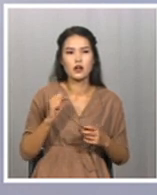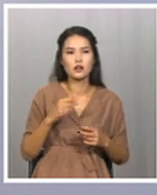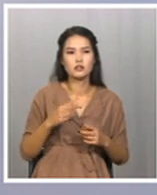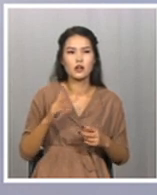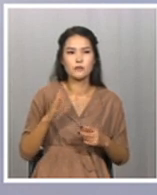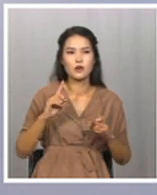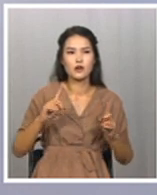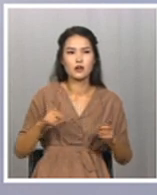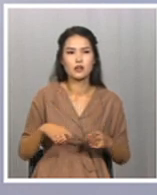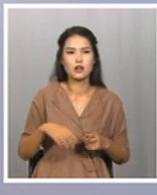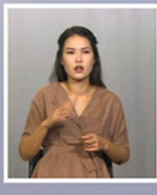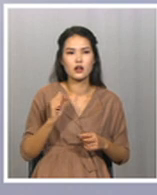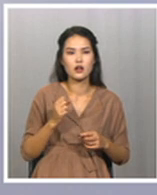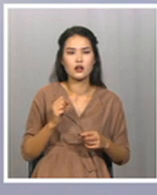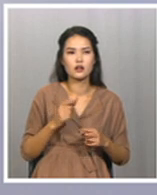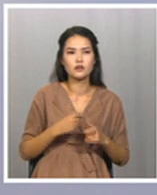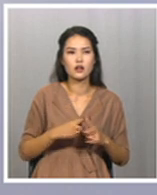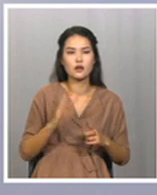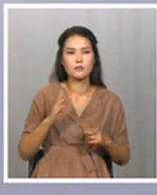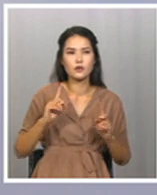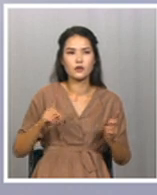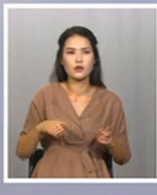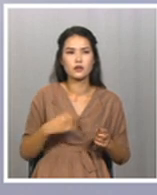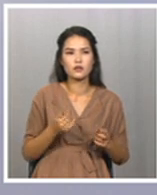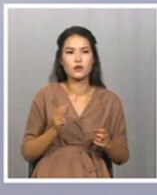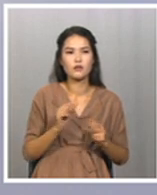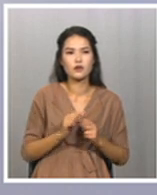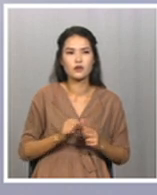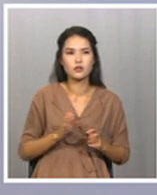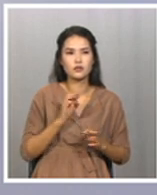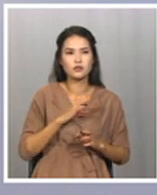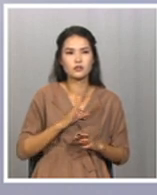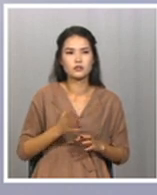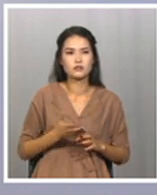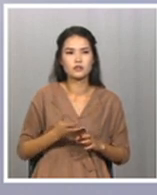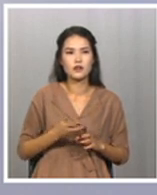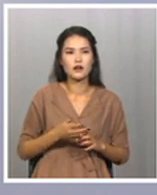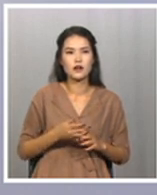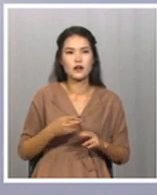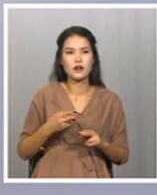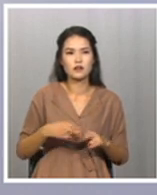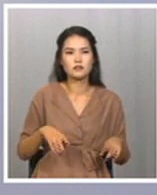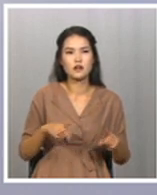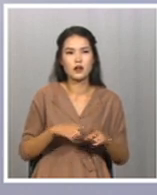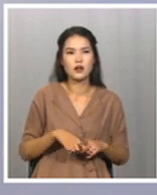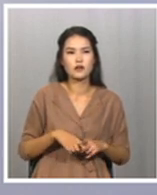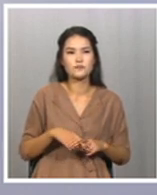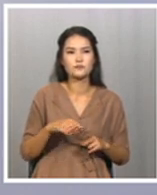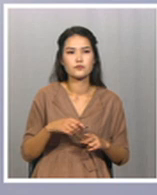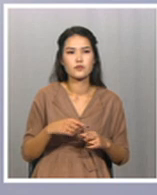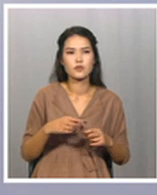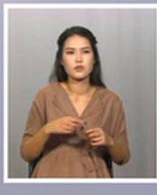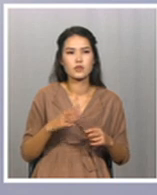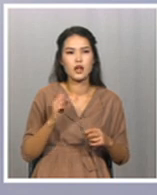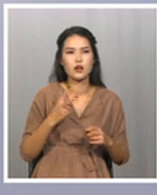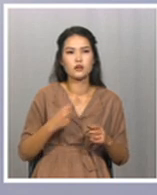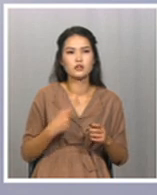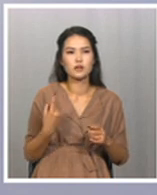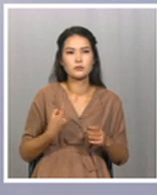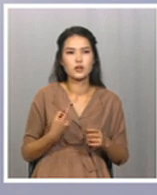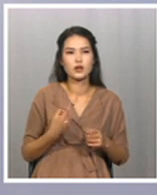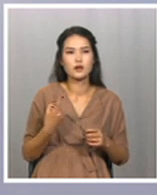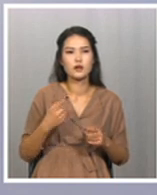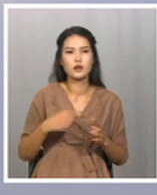а қосу b деп екі көбейшікке жіктеледі. Сонда а-ның орнында 1, b-ның орнында косинус x. Демек